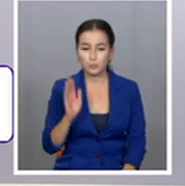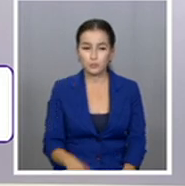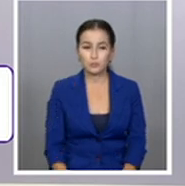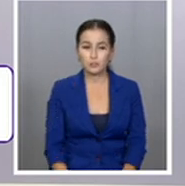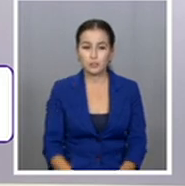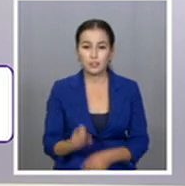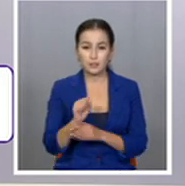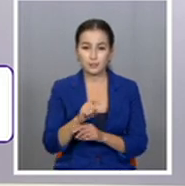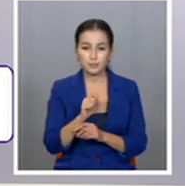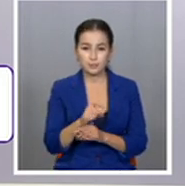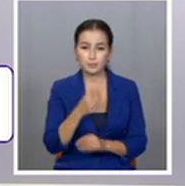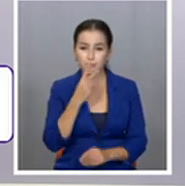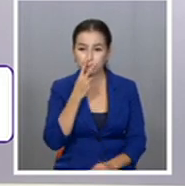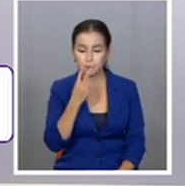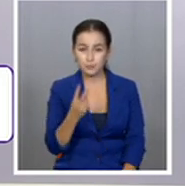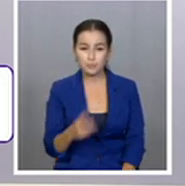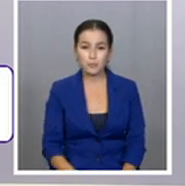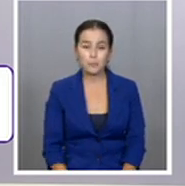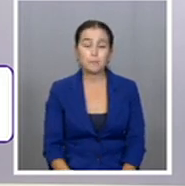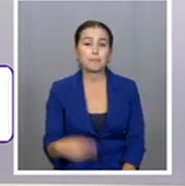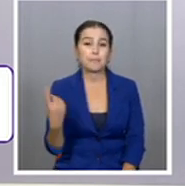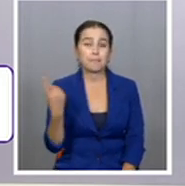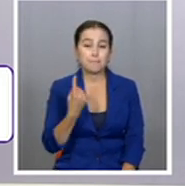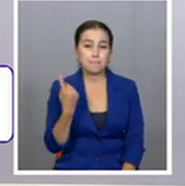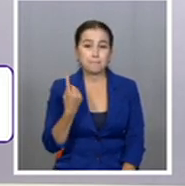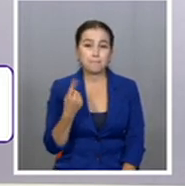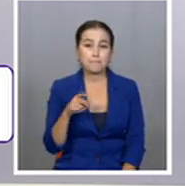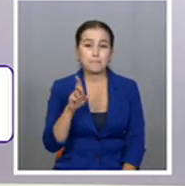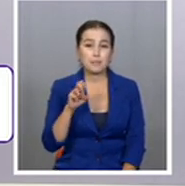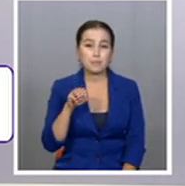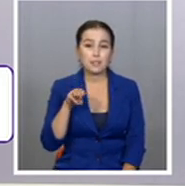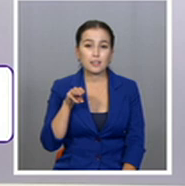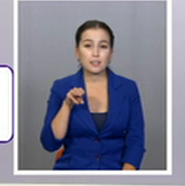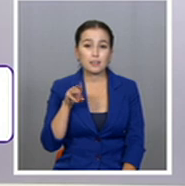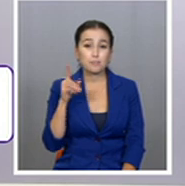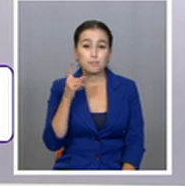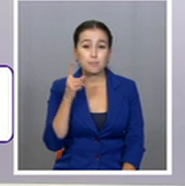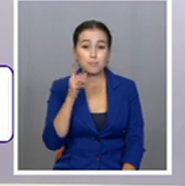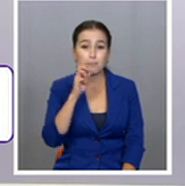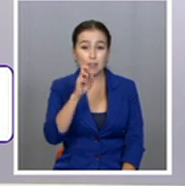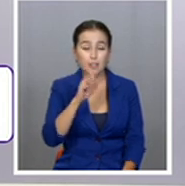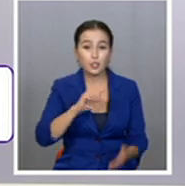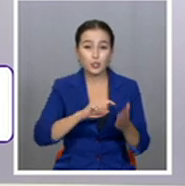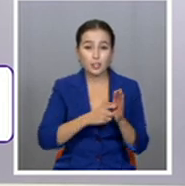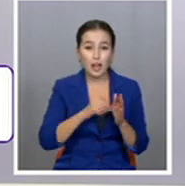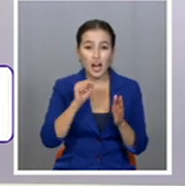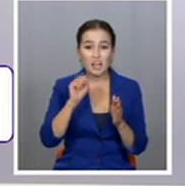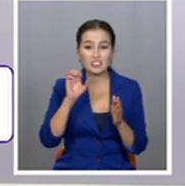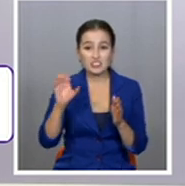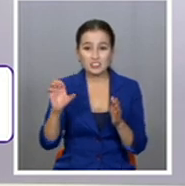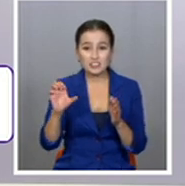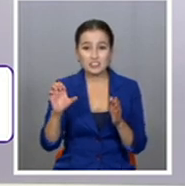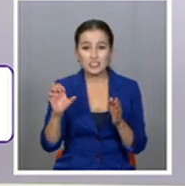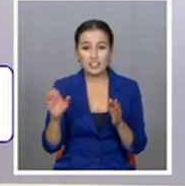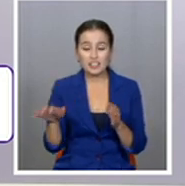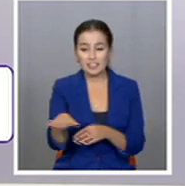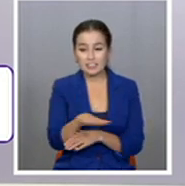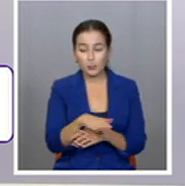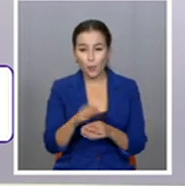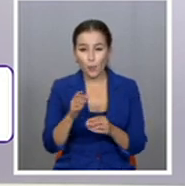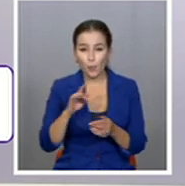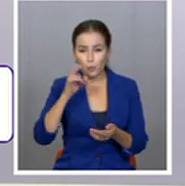тапсырмалар қарастырайық. Бірінші, Б нүктесі асы кесіндісінің ортасы. А, Б,